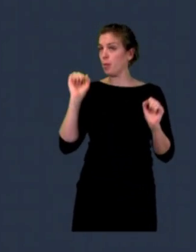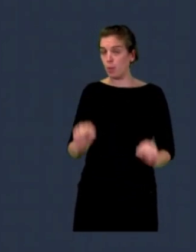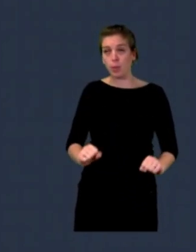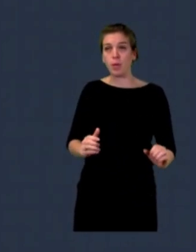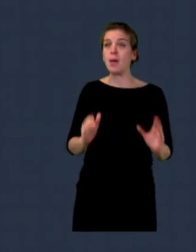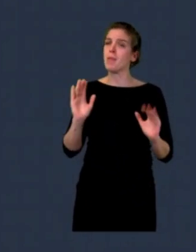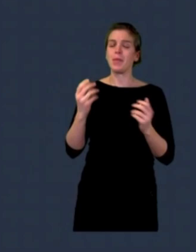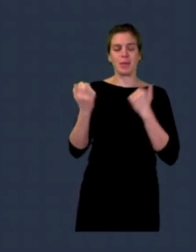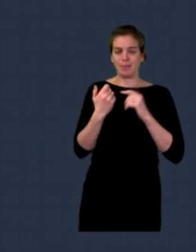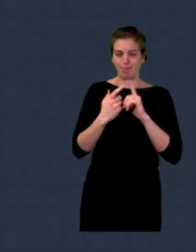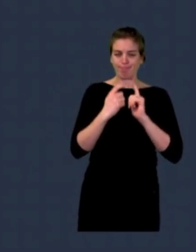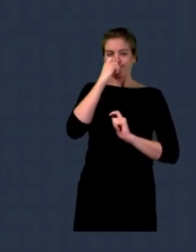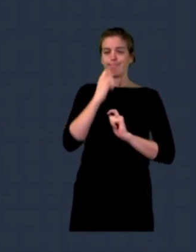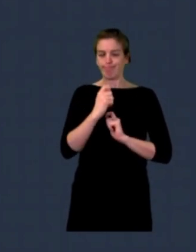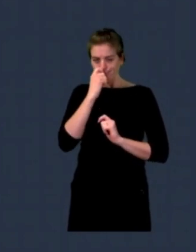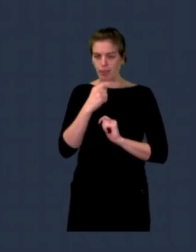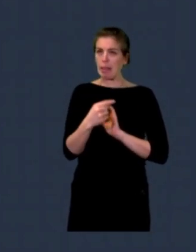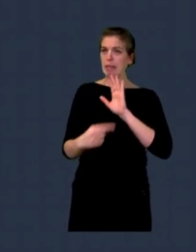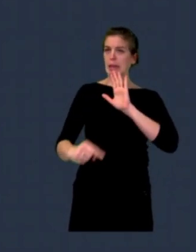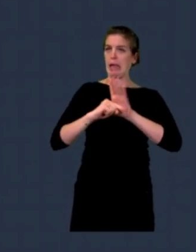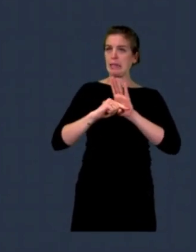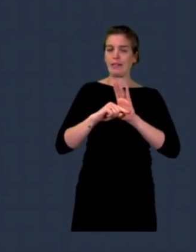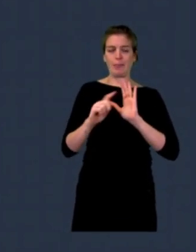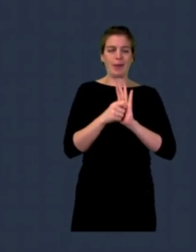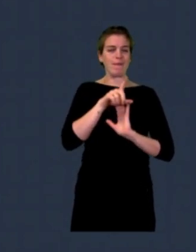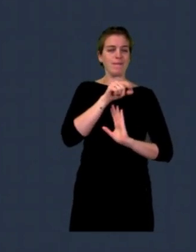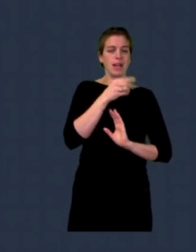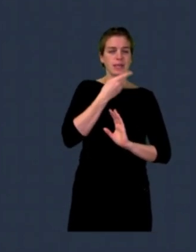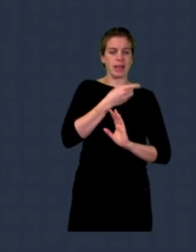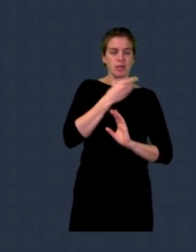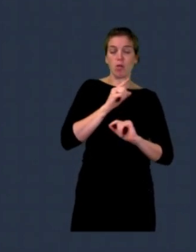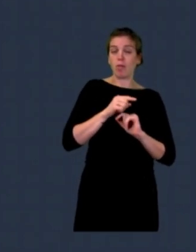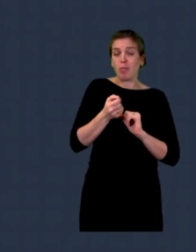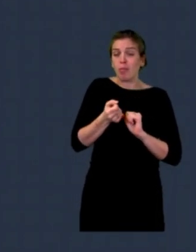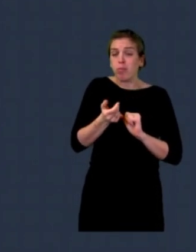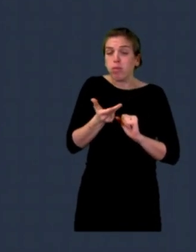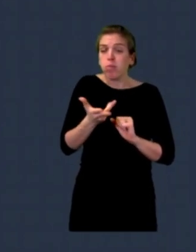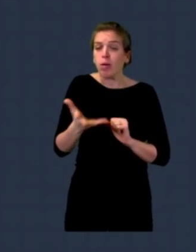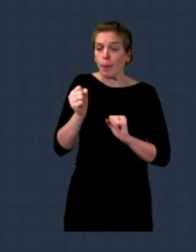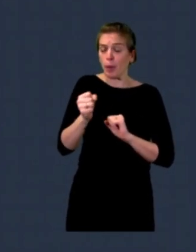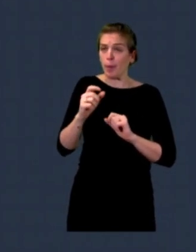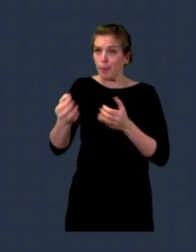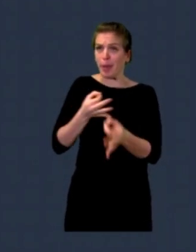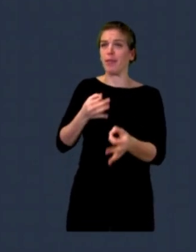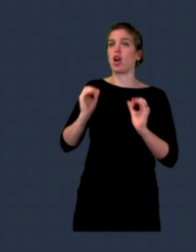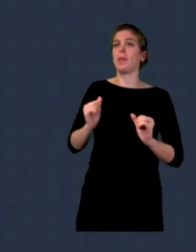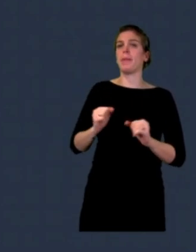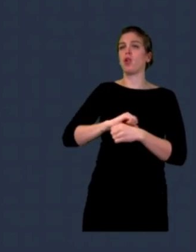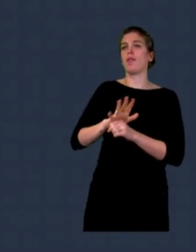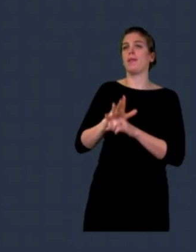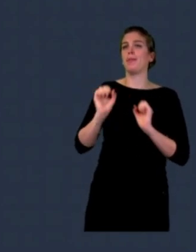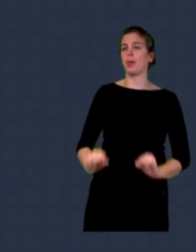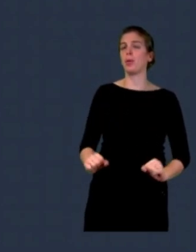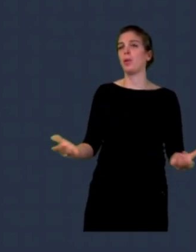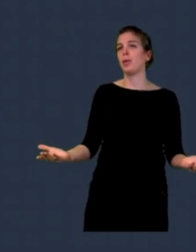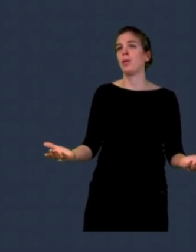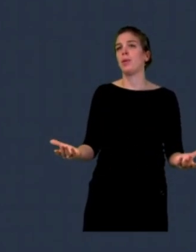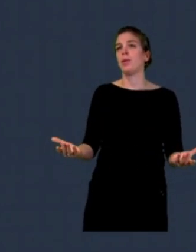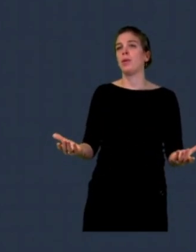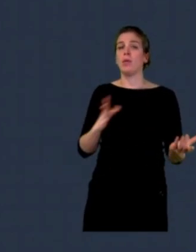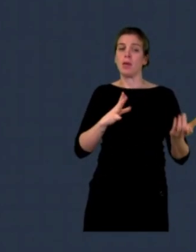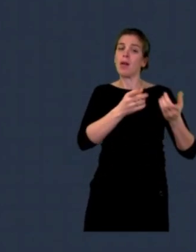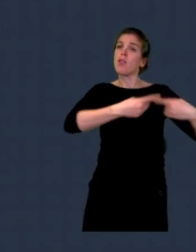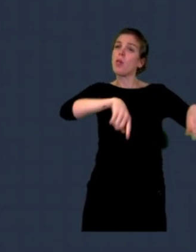d'être testé négatif le 20 et néanmoins de contracter le virus dans les jours qui suivent. Plusieurs membres de la communauté médicale de la